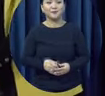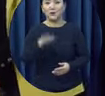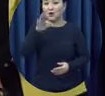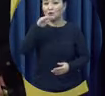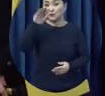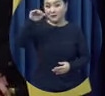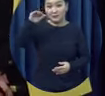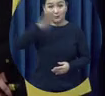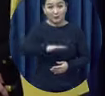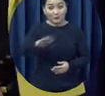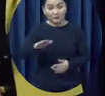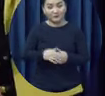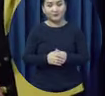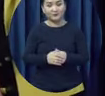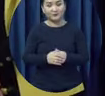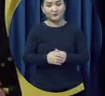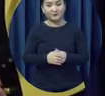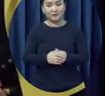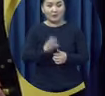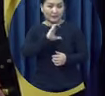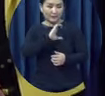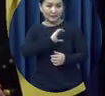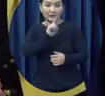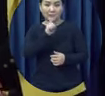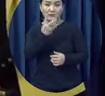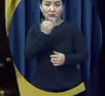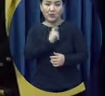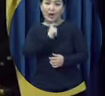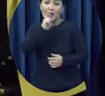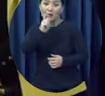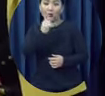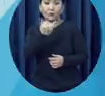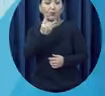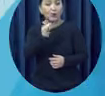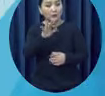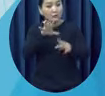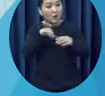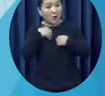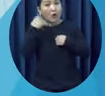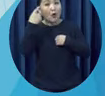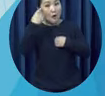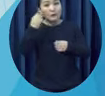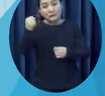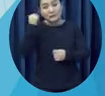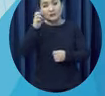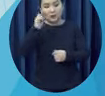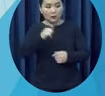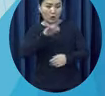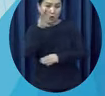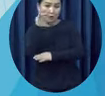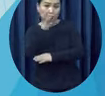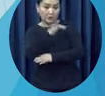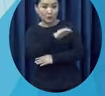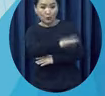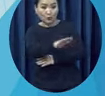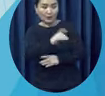насны хүүхдүүдийн маань дунд илэрдэг энэ сэтгэл зүйн хариу урвал гэдэг зүйлийг хэрвээ ойлгож мэдэж чадах юм бол өсвөр насны хүүхдтэйгээ харилцах